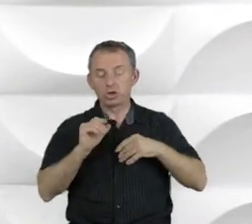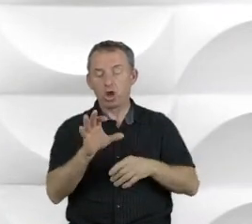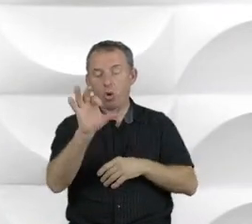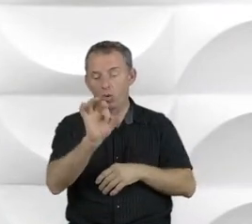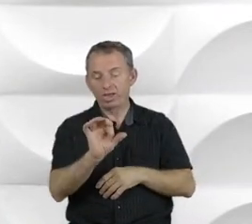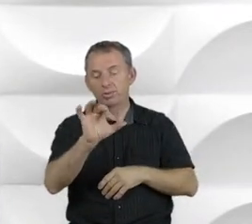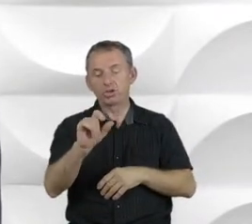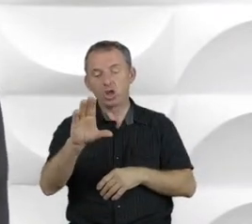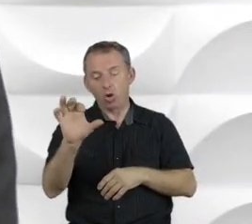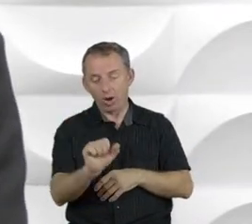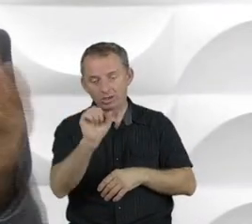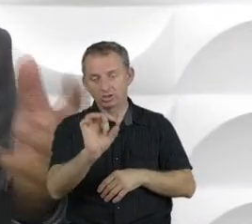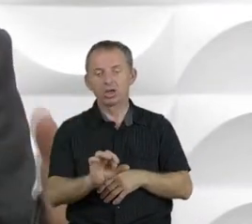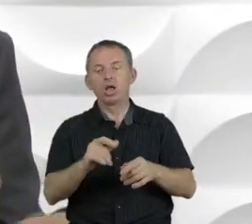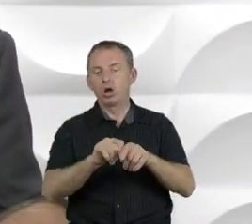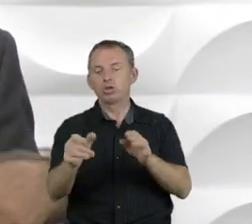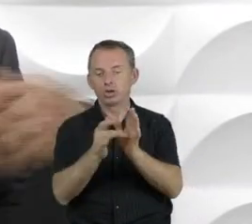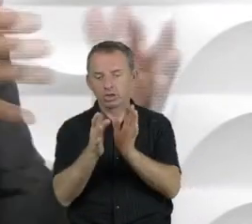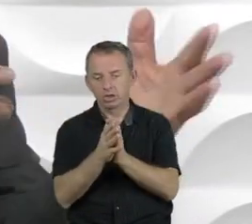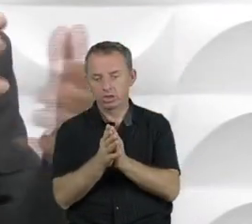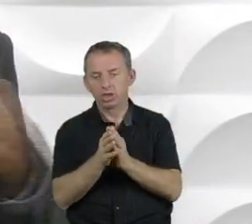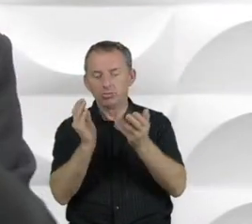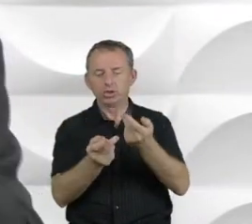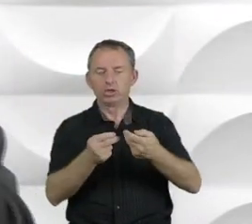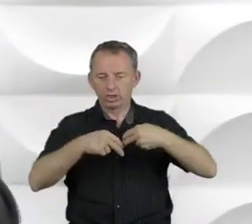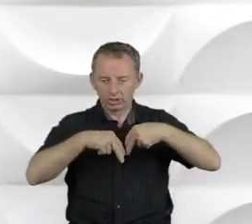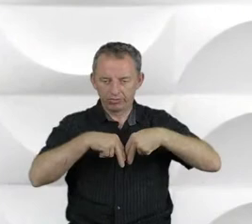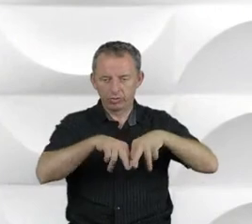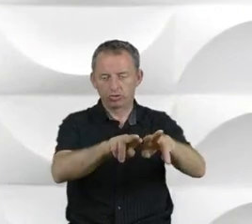Chrystusa, w każdej chwili możesz mu ją zwrócić.